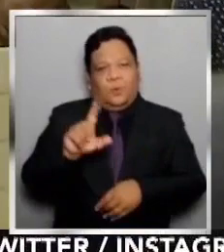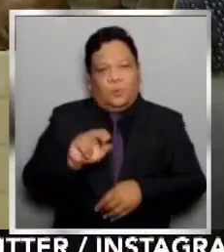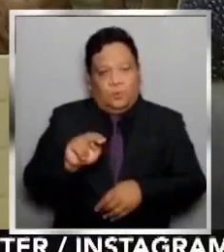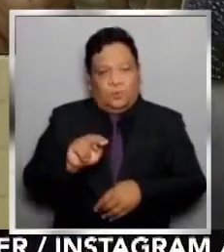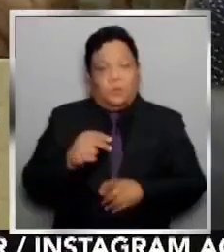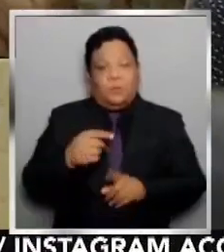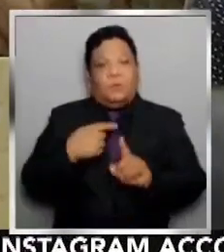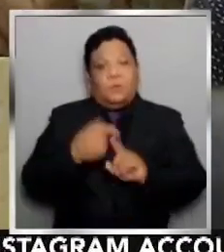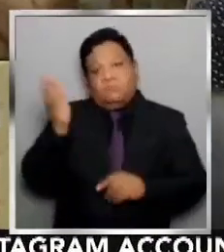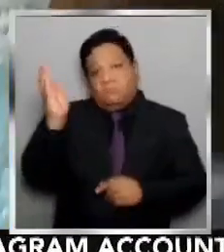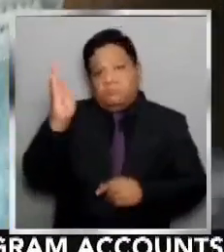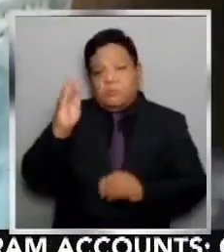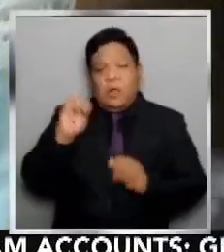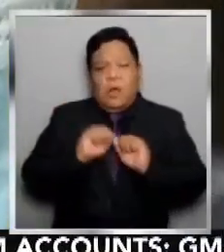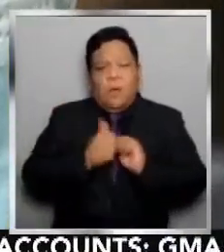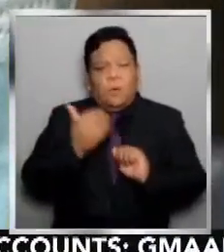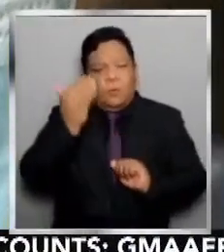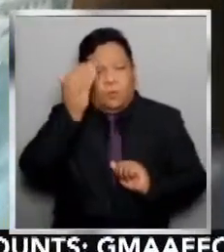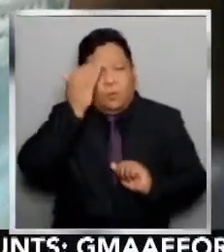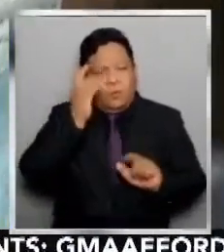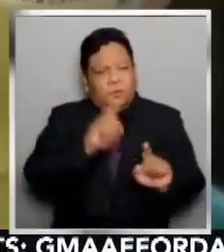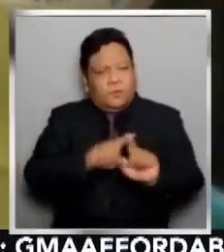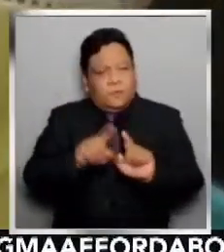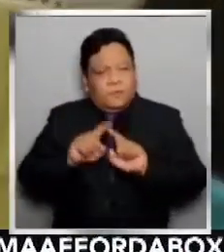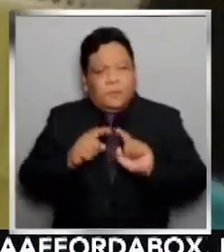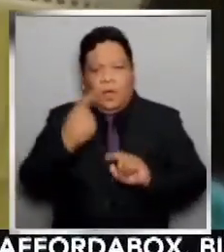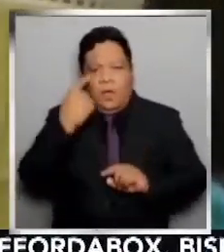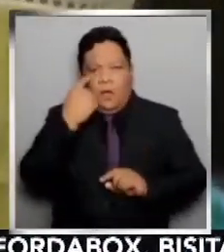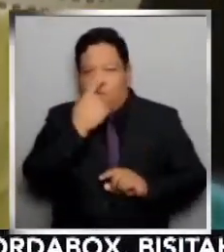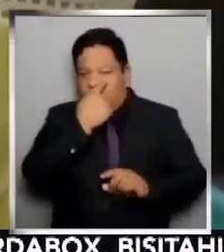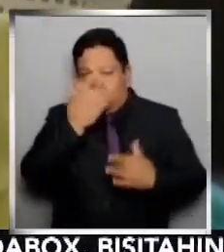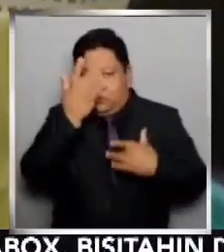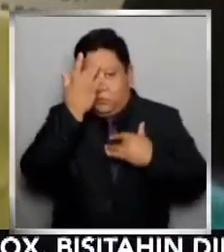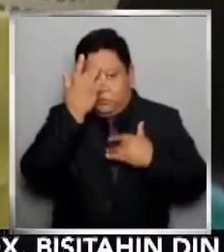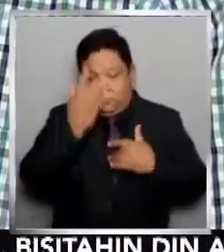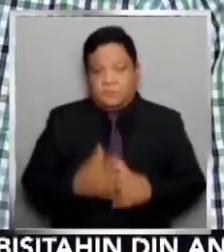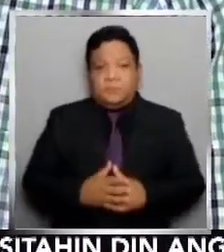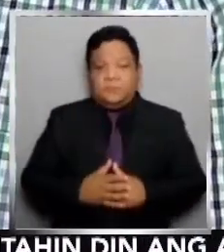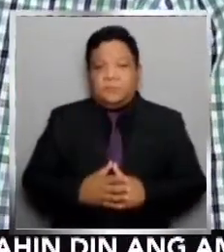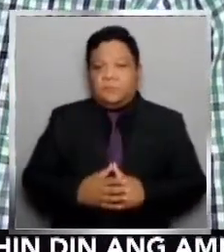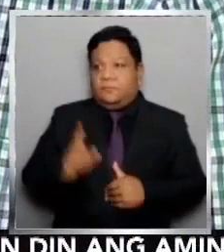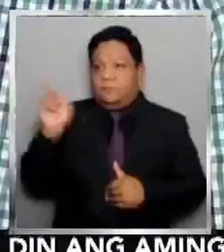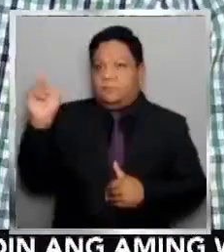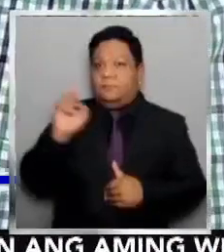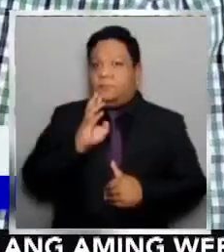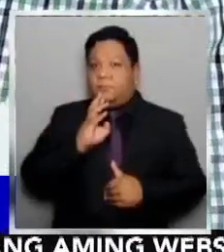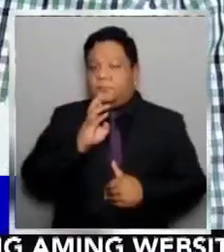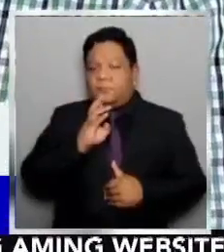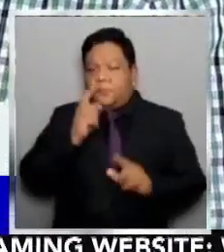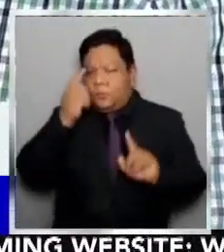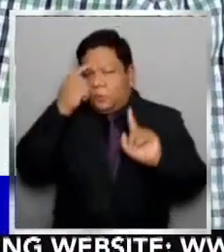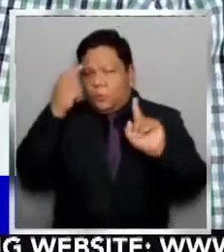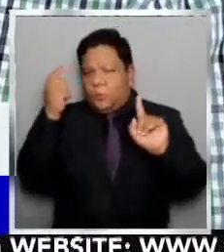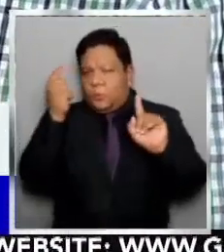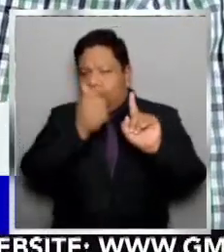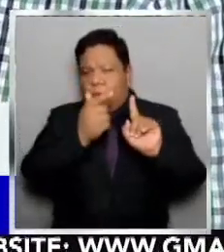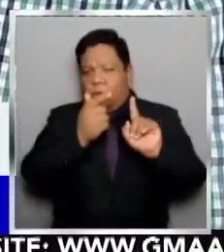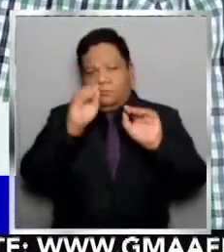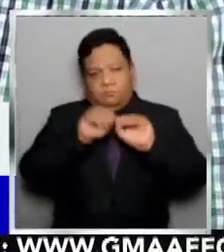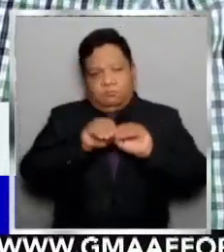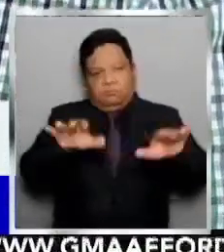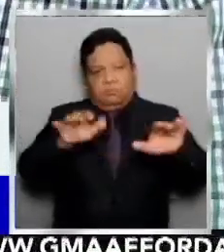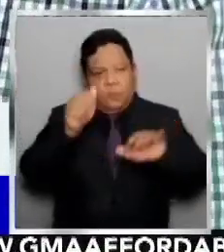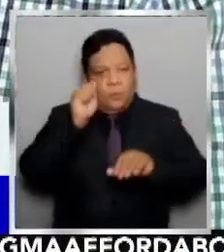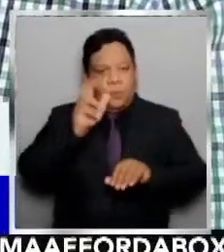paano malaman ang iba't ibang kondisyon sa mata. Layo nitong i-promote, no, yung information awareness sa mga